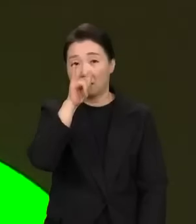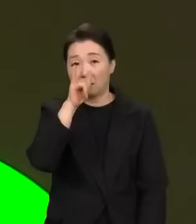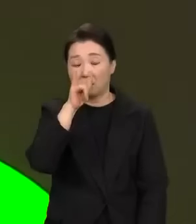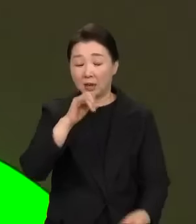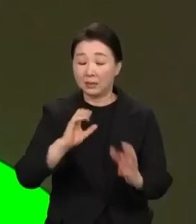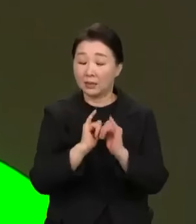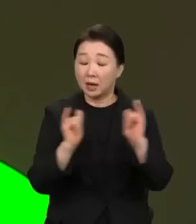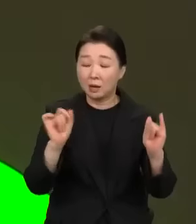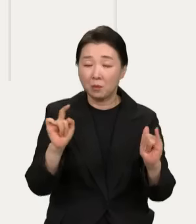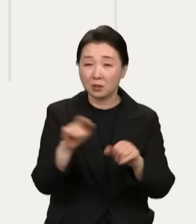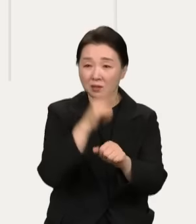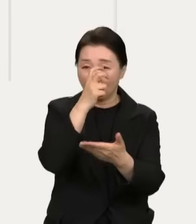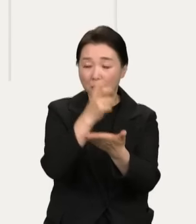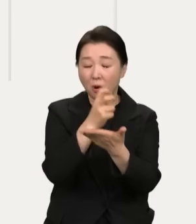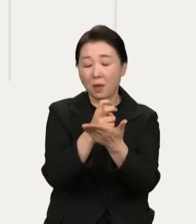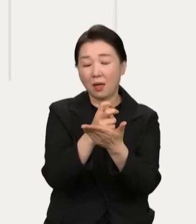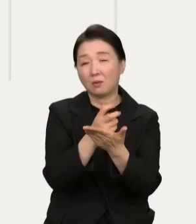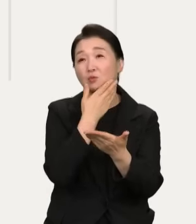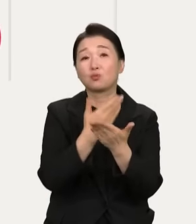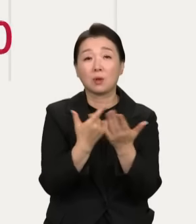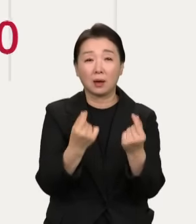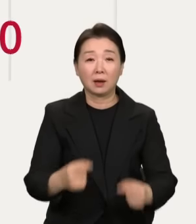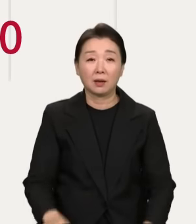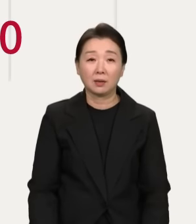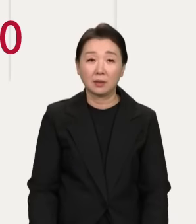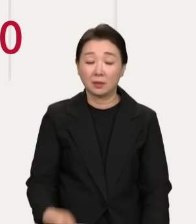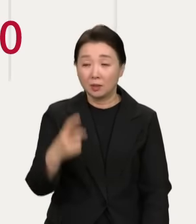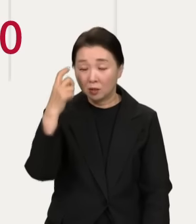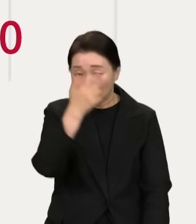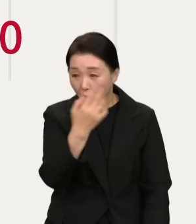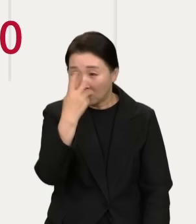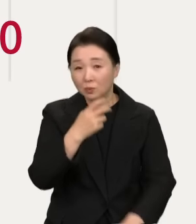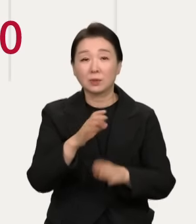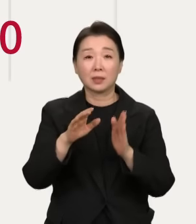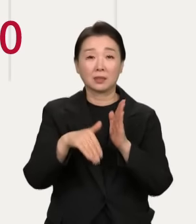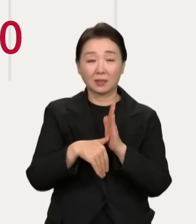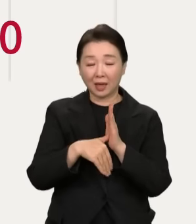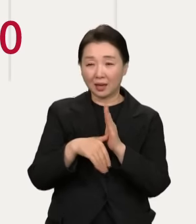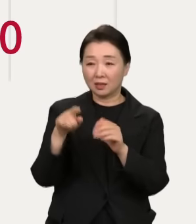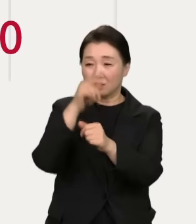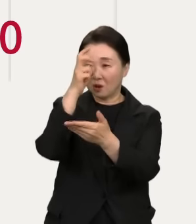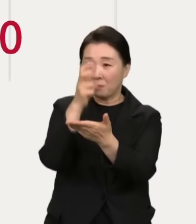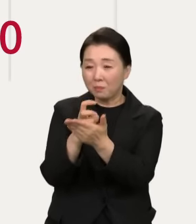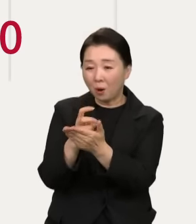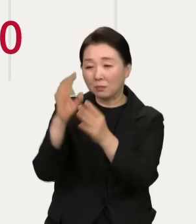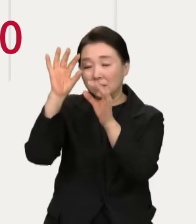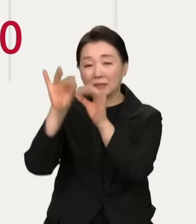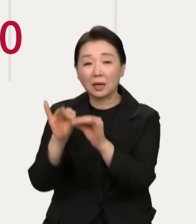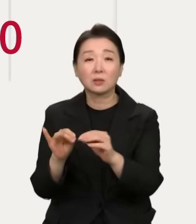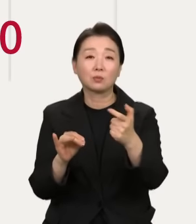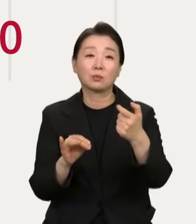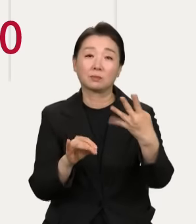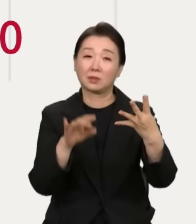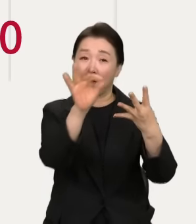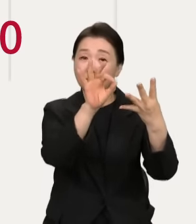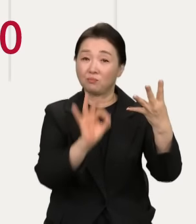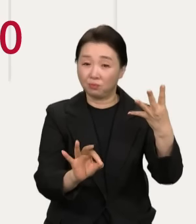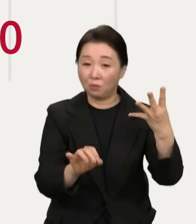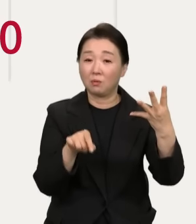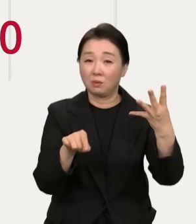싣고 있습니다. 최근 여론조사에서 김 여사 특검법에 대한 찬성 여론은 64%에 달했는데 여권